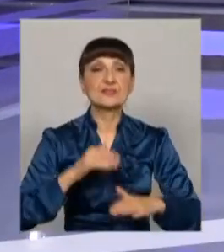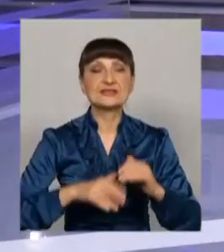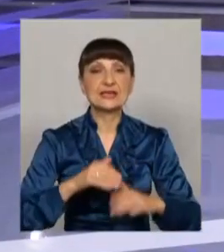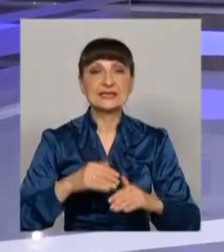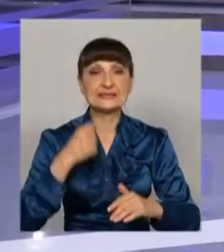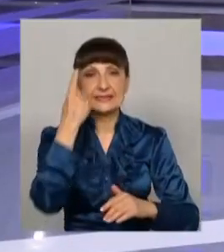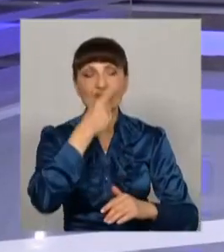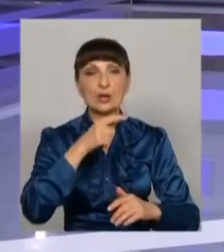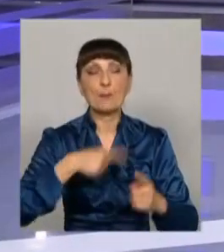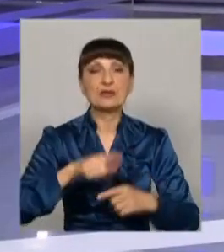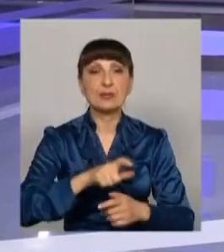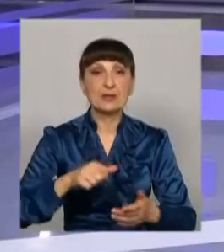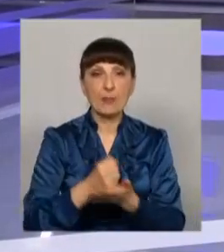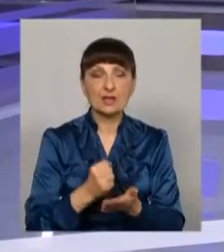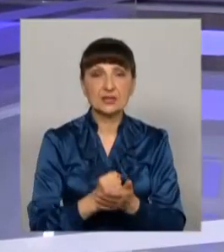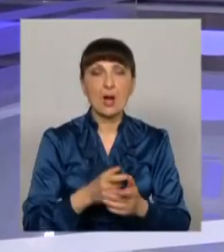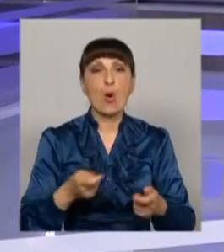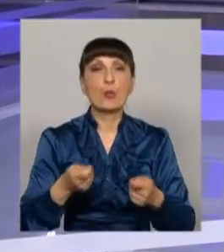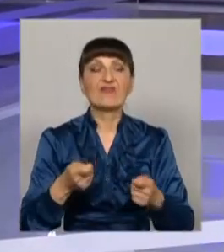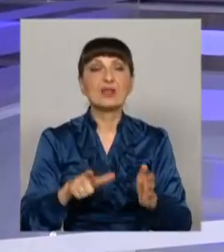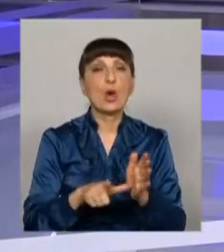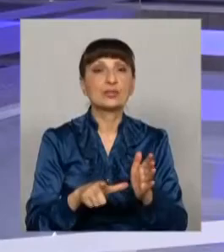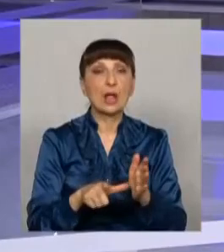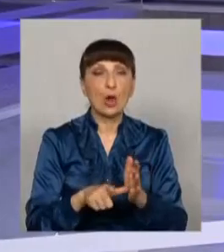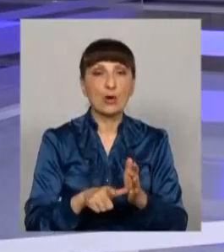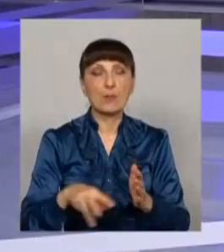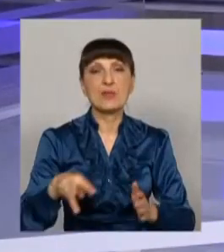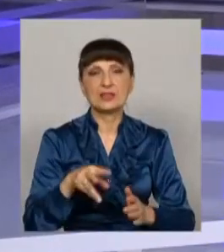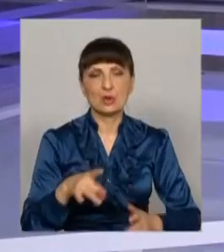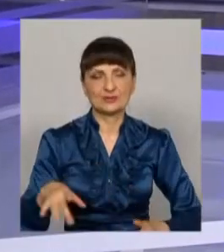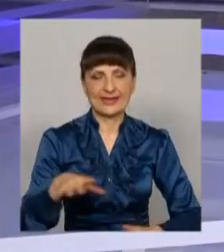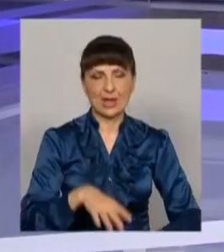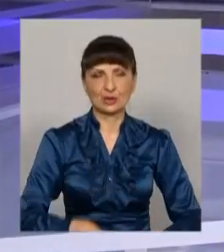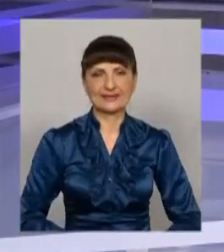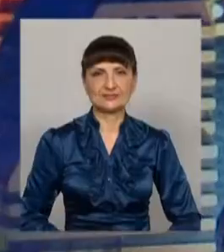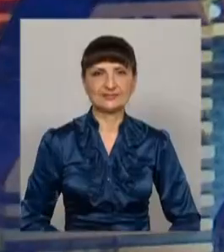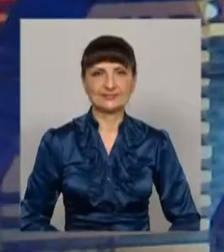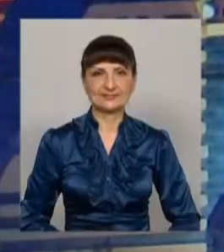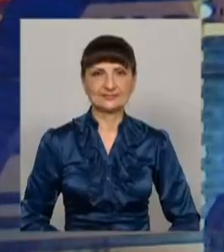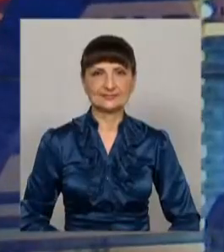индивидуальных предпринимателей физлиц управления госдоходов Медеузского района Алмаз Джандарбеков.